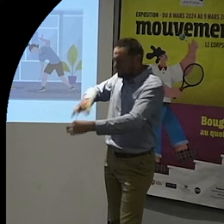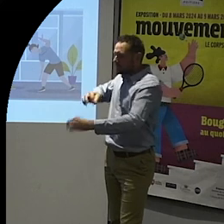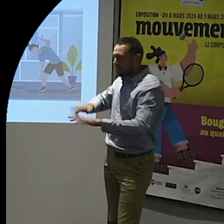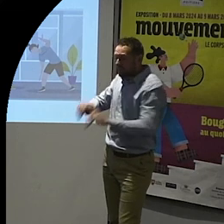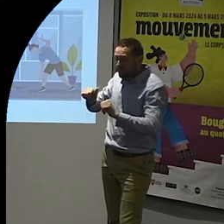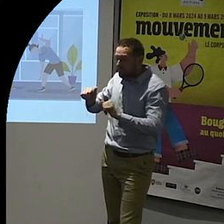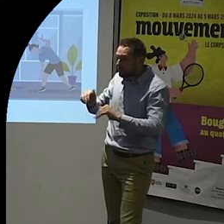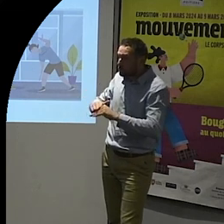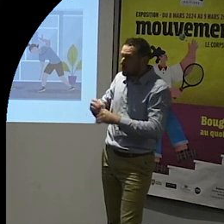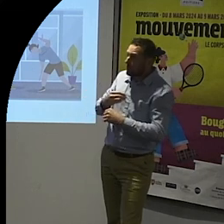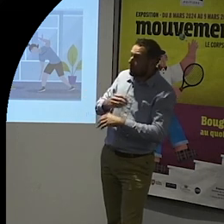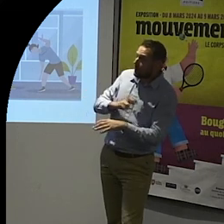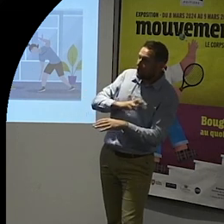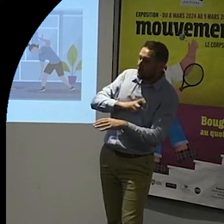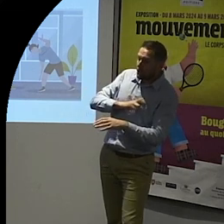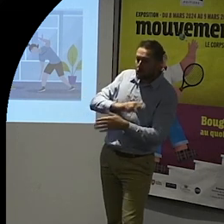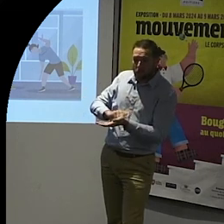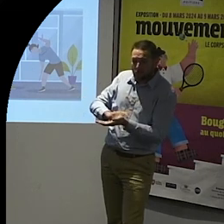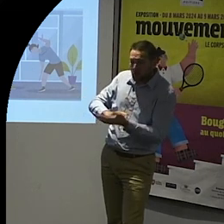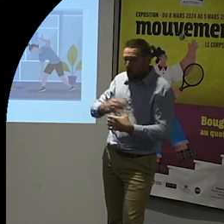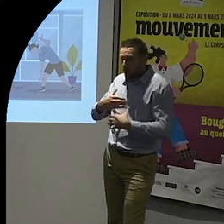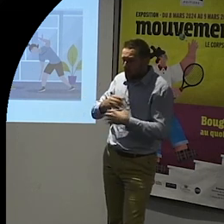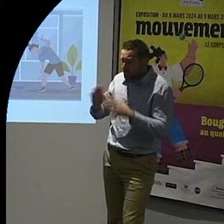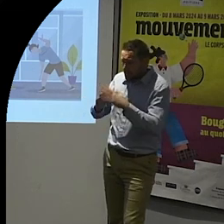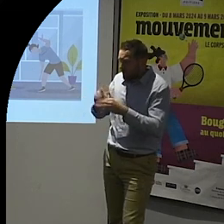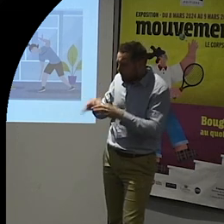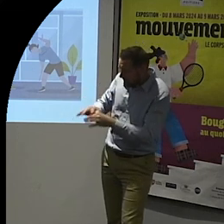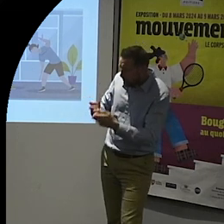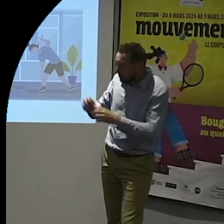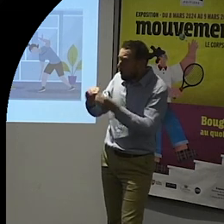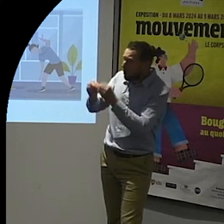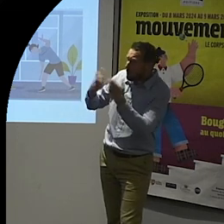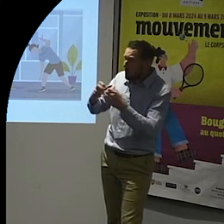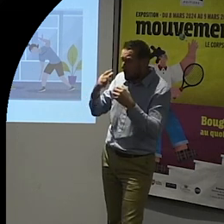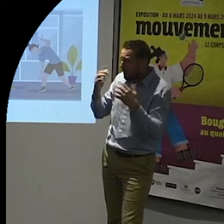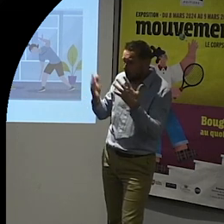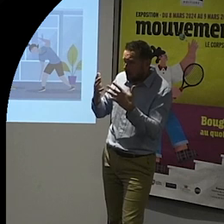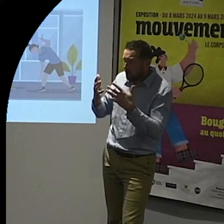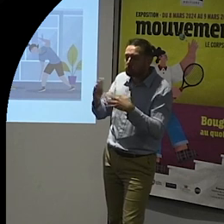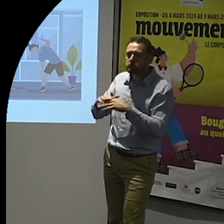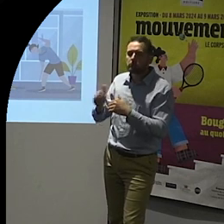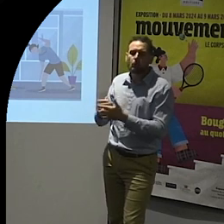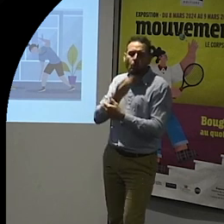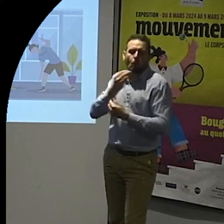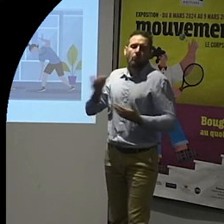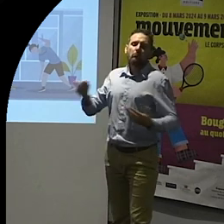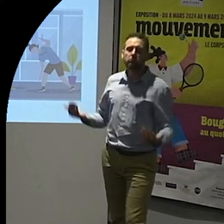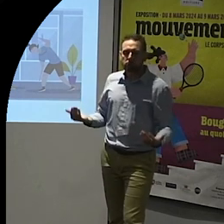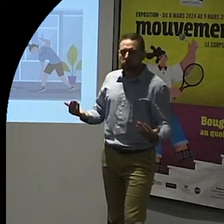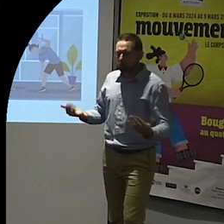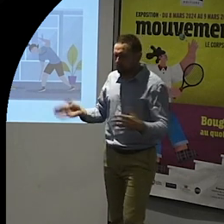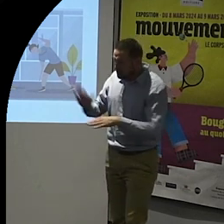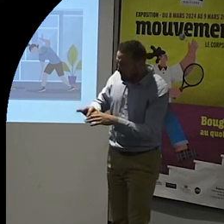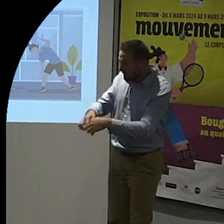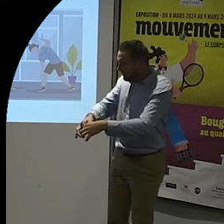stress, angoisse, pourvu que je ne déchire pas, que je ne fiche pas tout en l'air, enfin voilà. Finalement, ça s'est bien passé, j'ai bien fait attention, j'ai rien déchiré